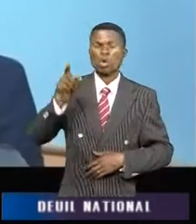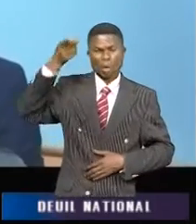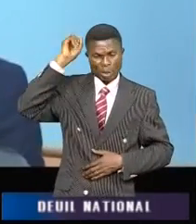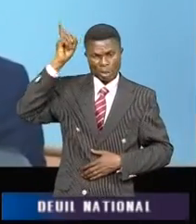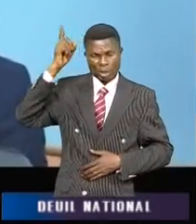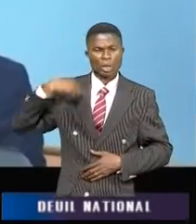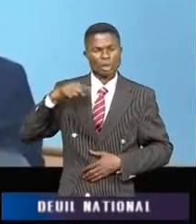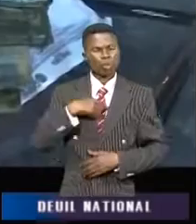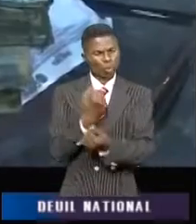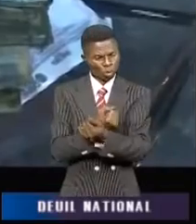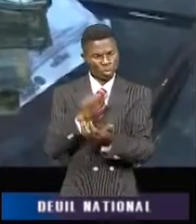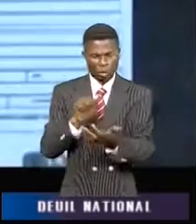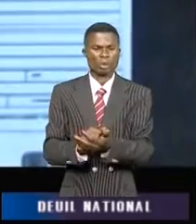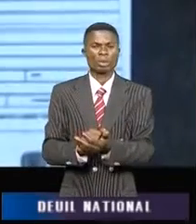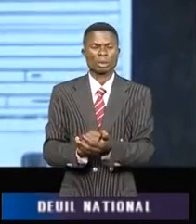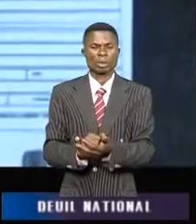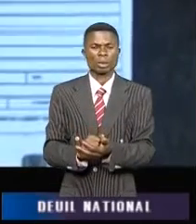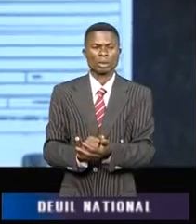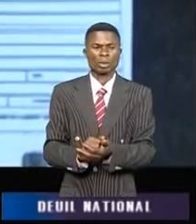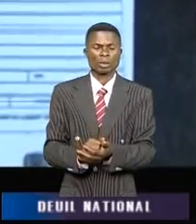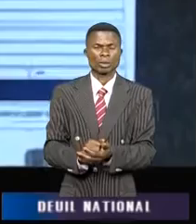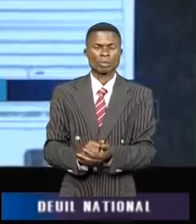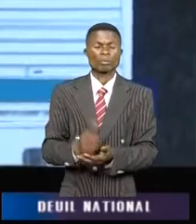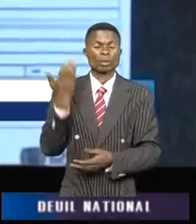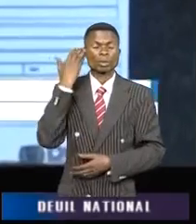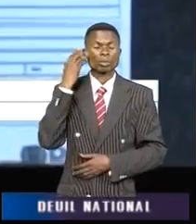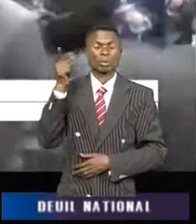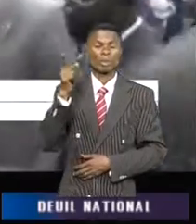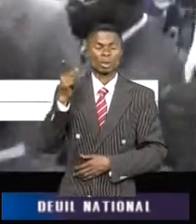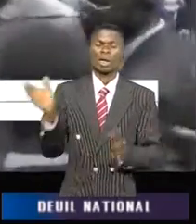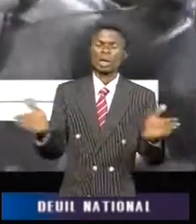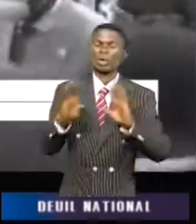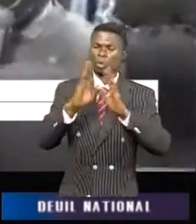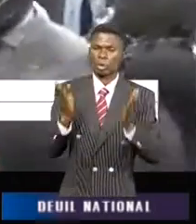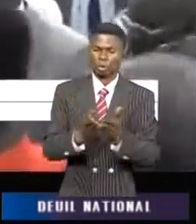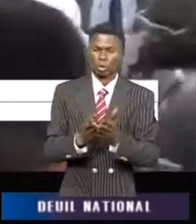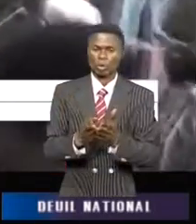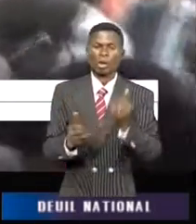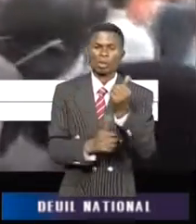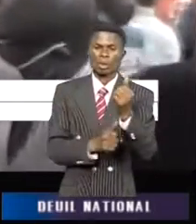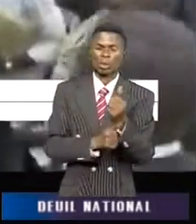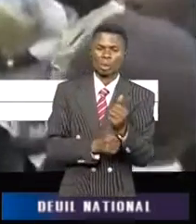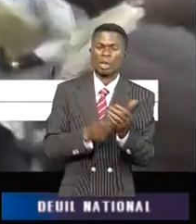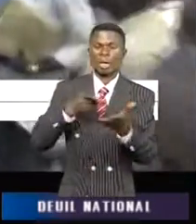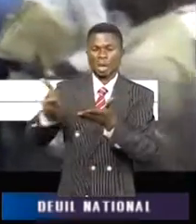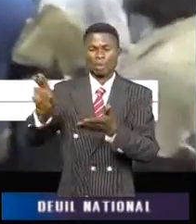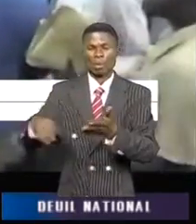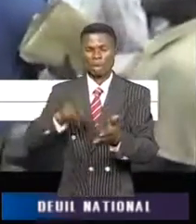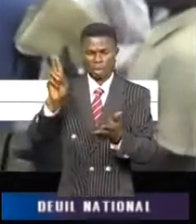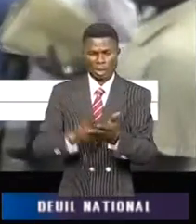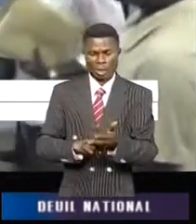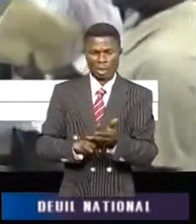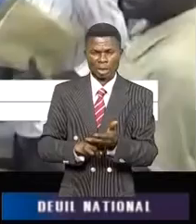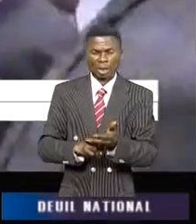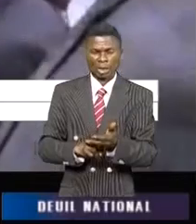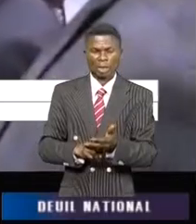ne pouvons qu'exécuter. Dans l'entretemps, Félicien Kulouta exhorte tous les assujettis à l'impôt foncier et à la retenue locative